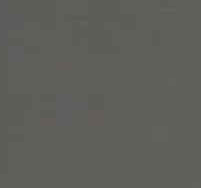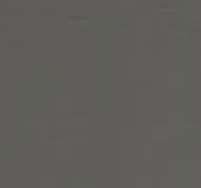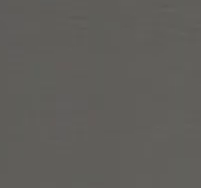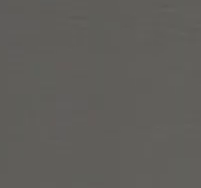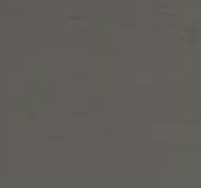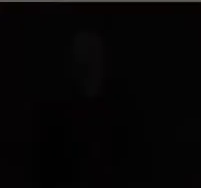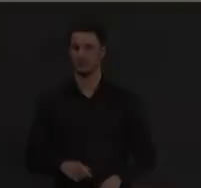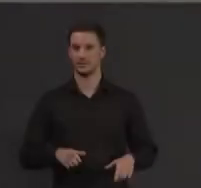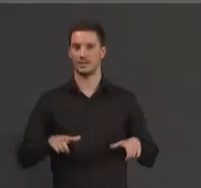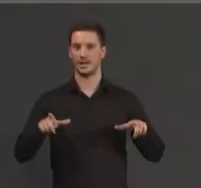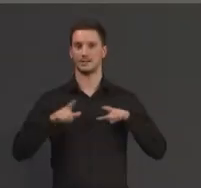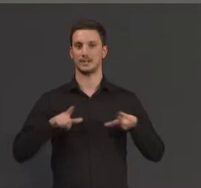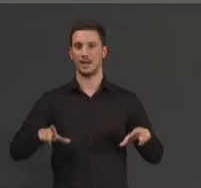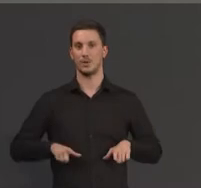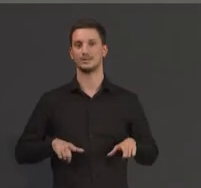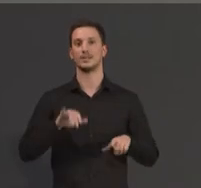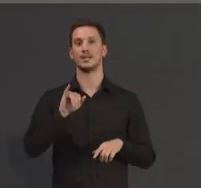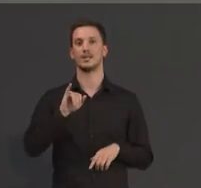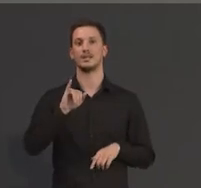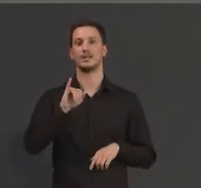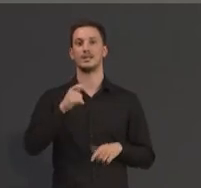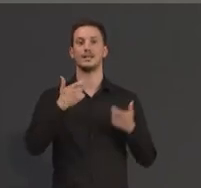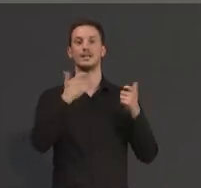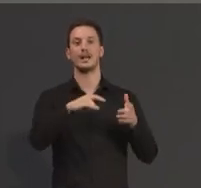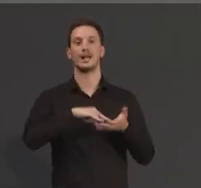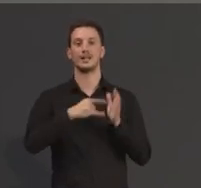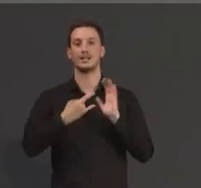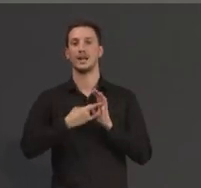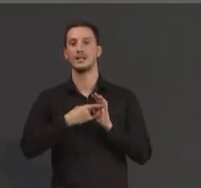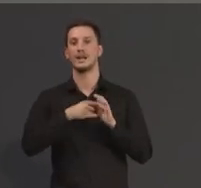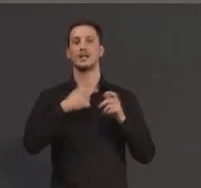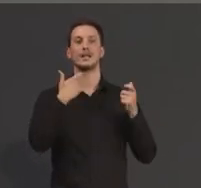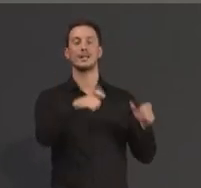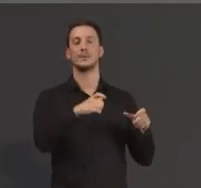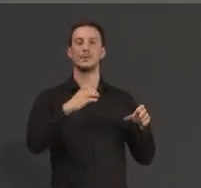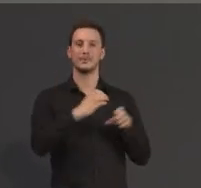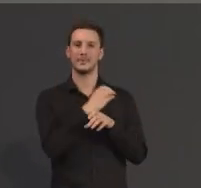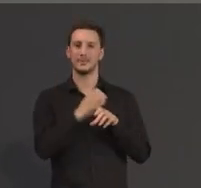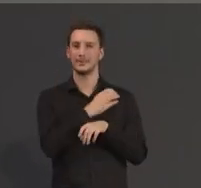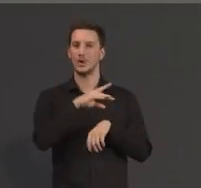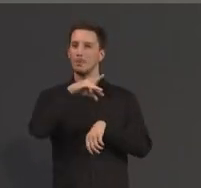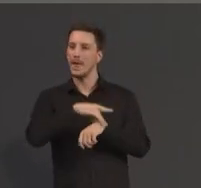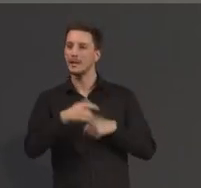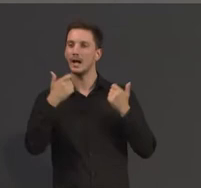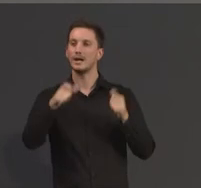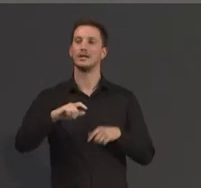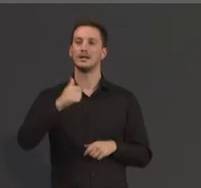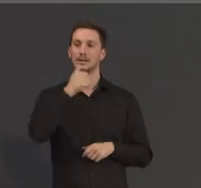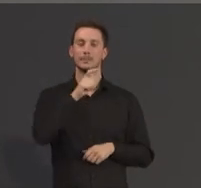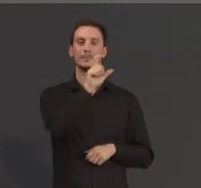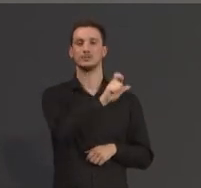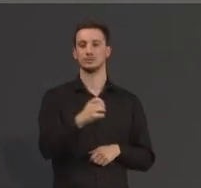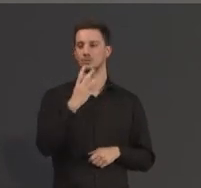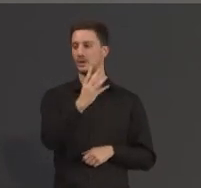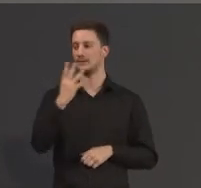I els graduats i graduades en enginyeria biomèdica que assisteixen avui a l'acte són